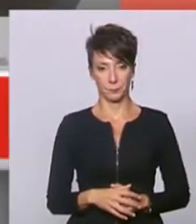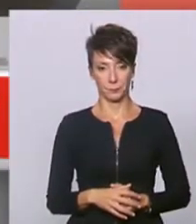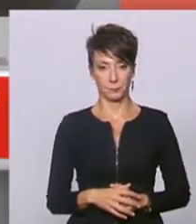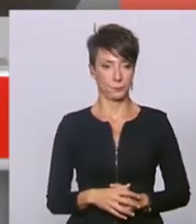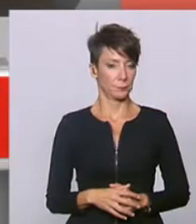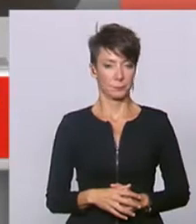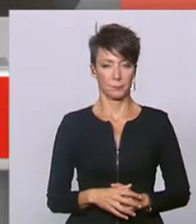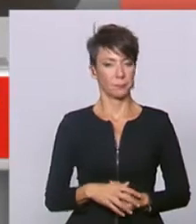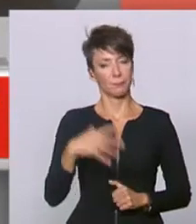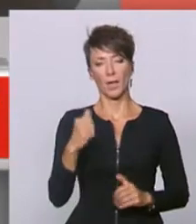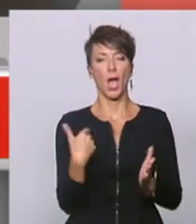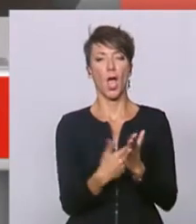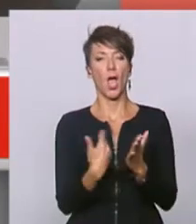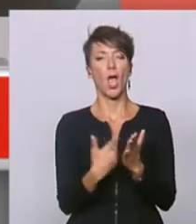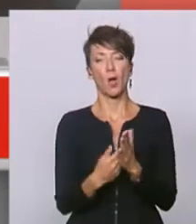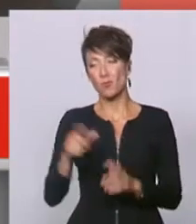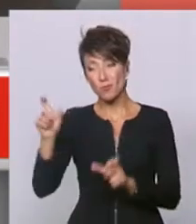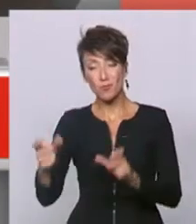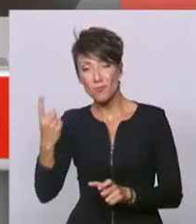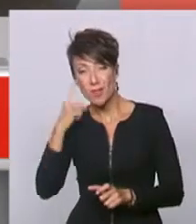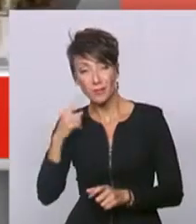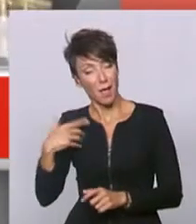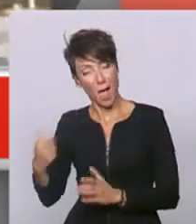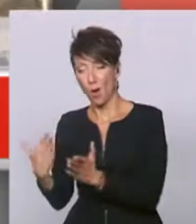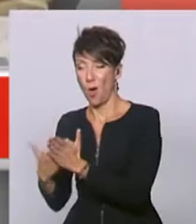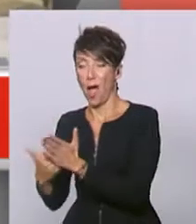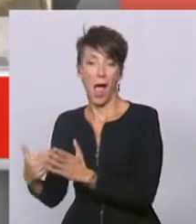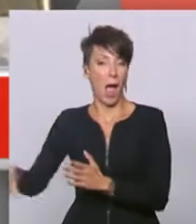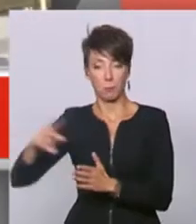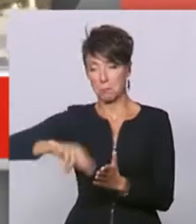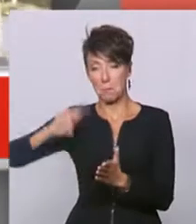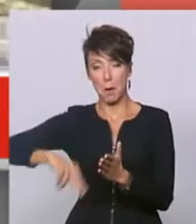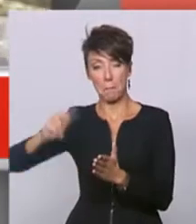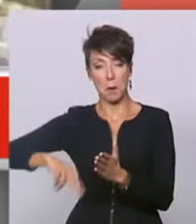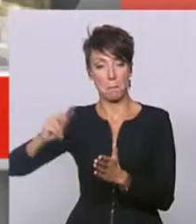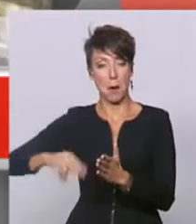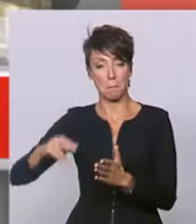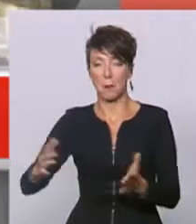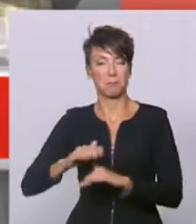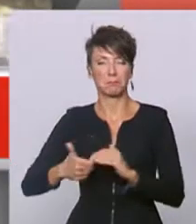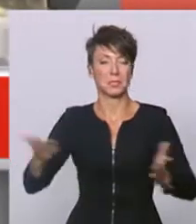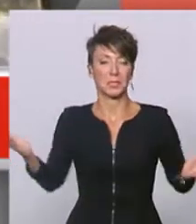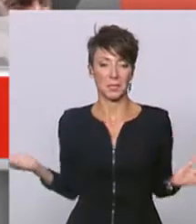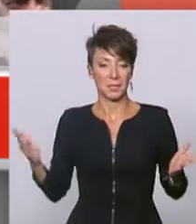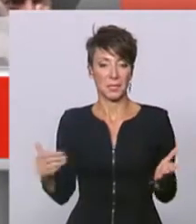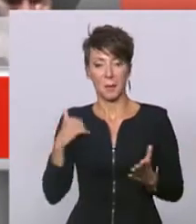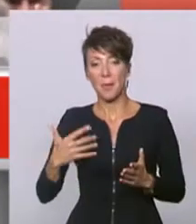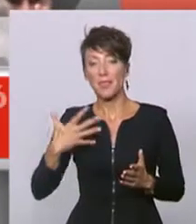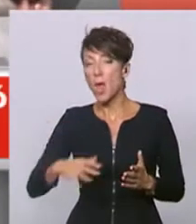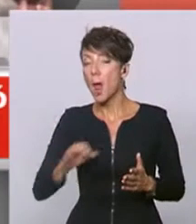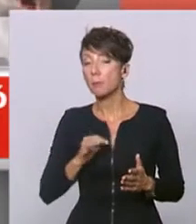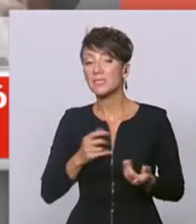Γιάννη, έχω στοιχεία, αυτά που δεν ξέρεις ότι ξέρω. Για όλους σας έχω. Βεβαίως έχετε υπογράψει με το καθεστώς. Αλλά τι σημασία έχει. Το θέμα είναι τι κάνετε για το